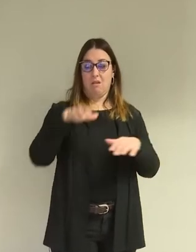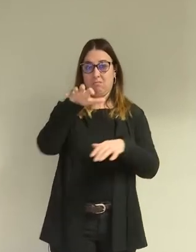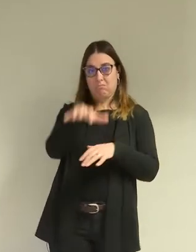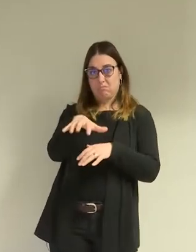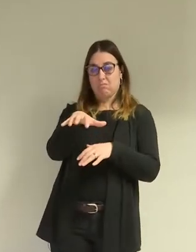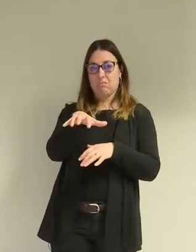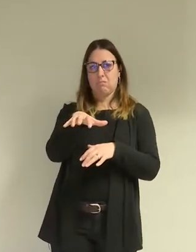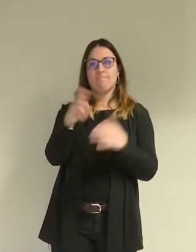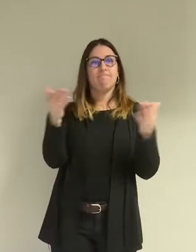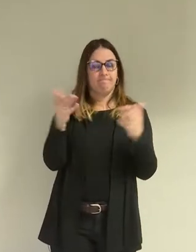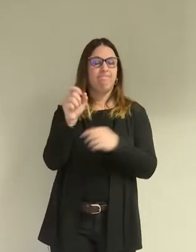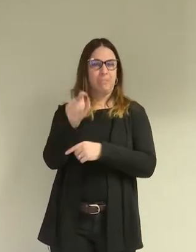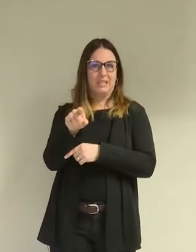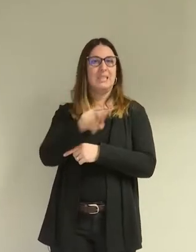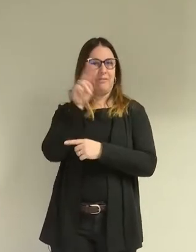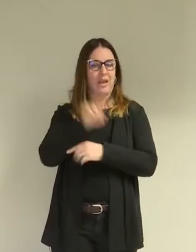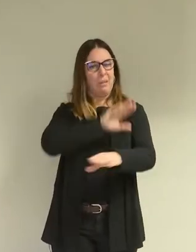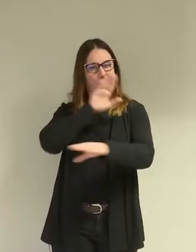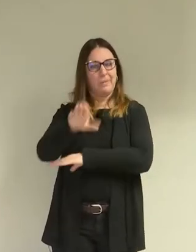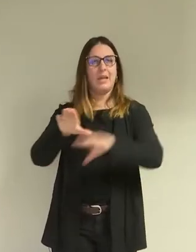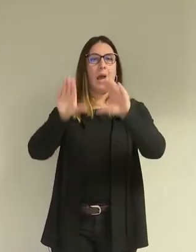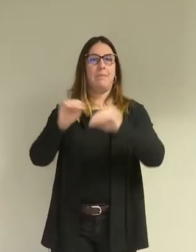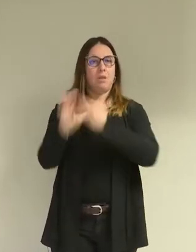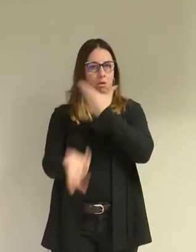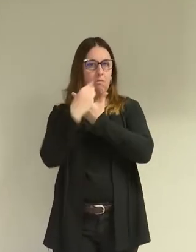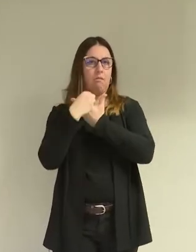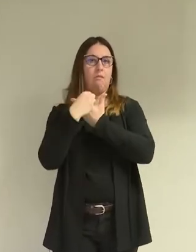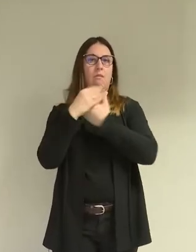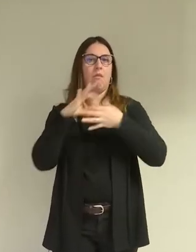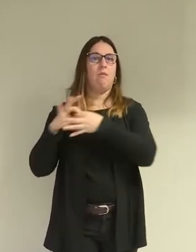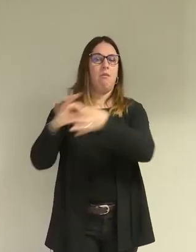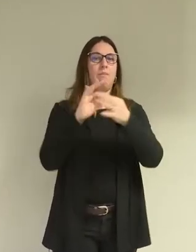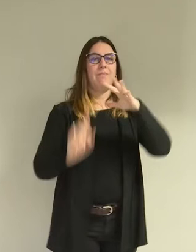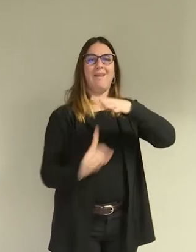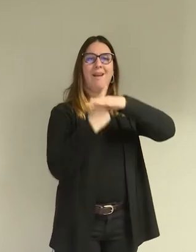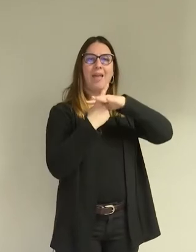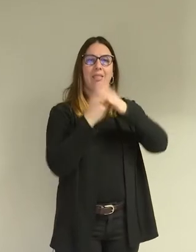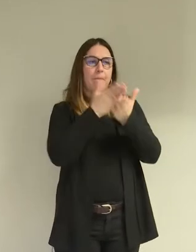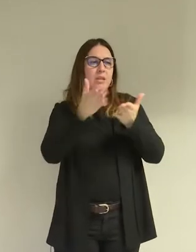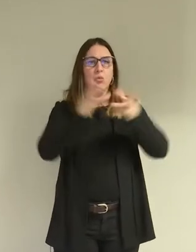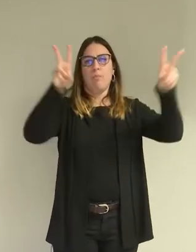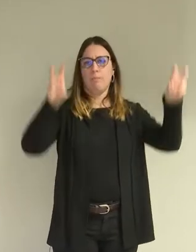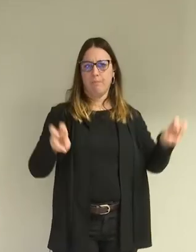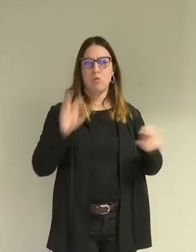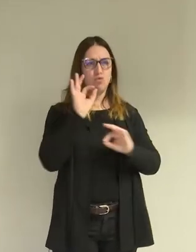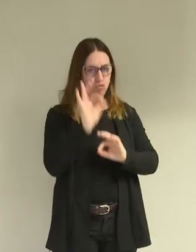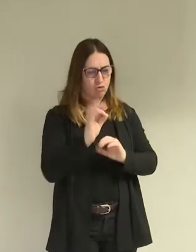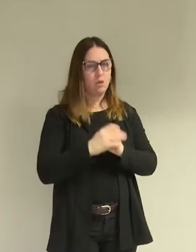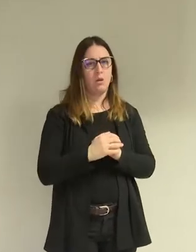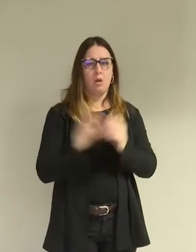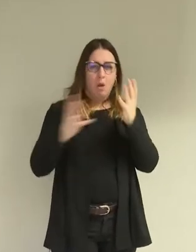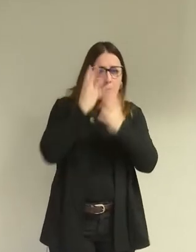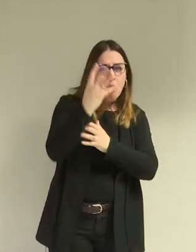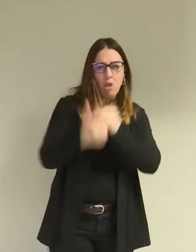est en effet dédiée à l'habitat participatif avec le collectif graines de bitume un projet suivi depuis plusieurs